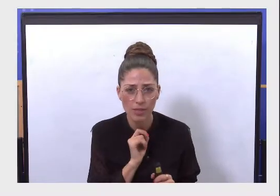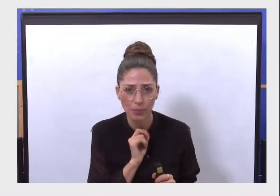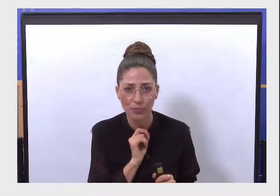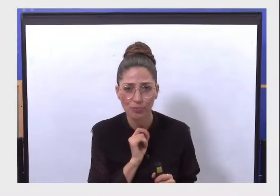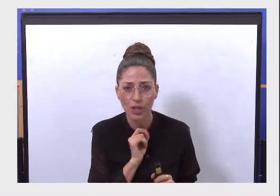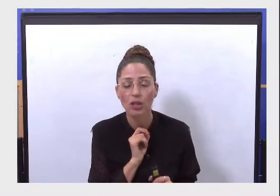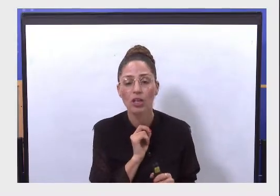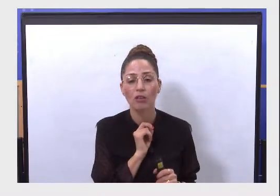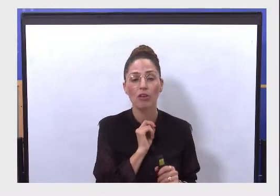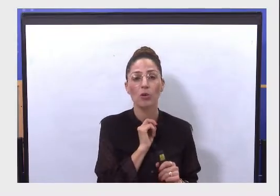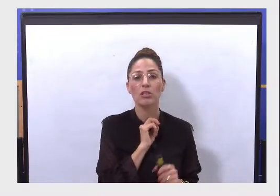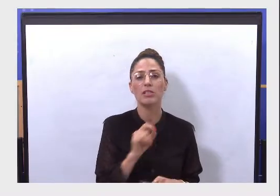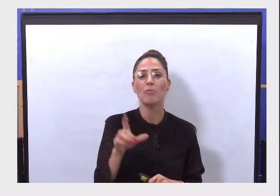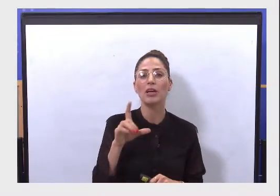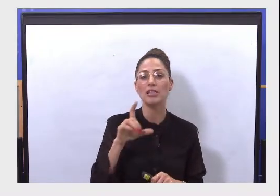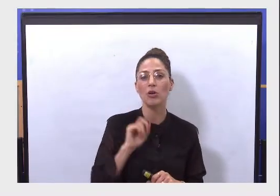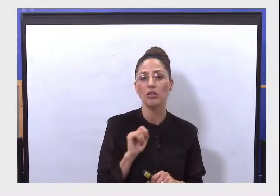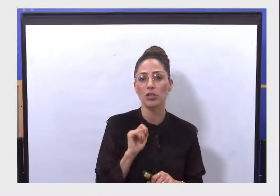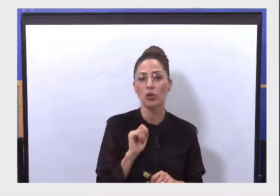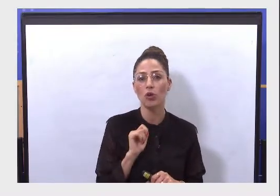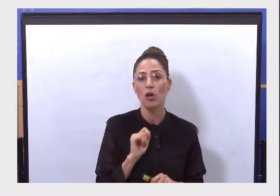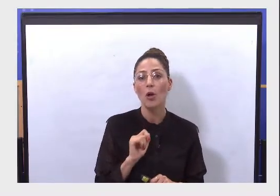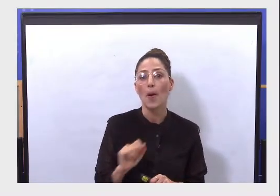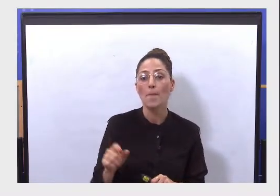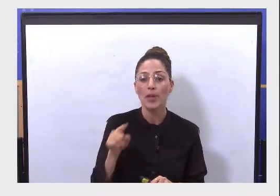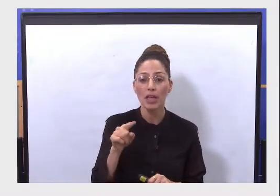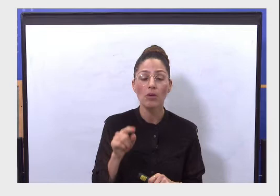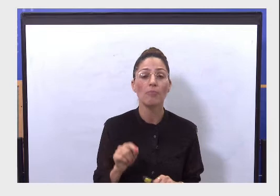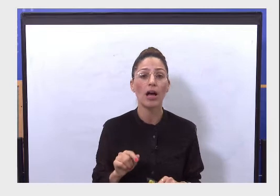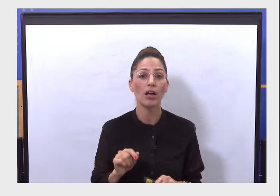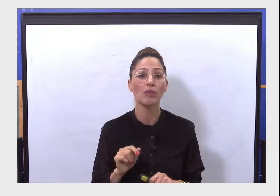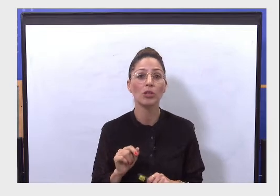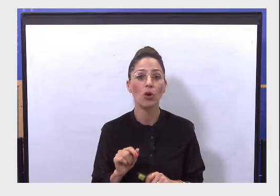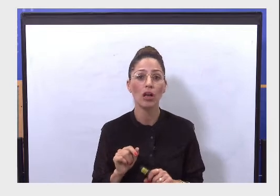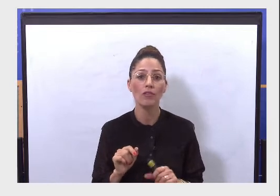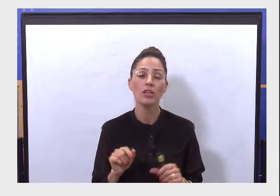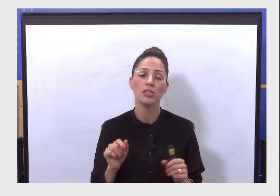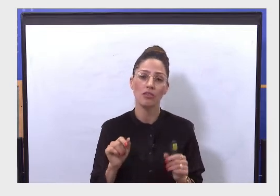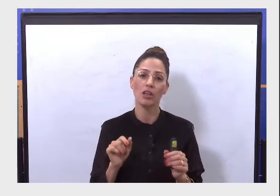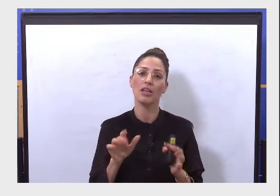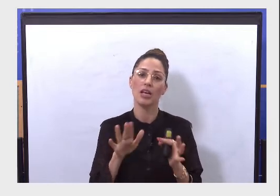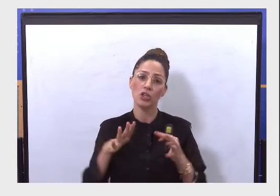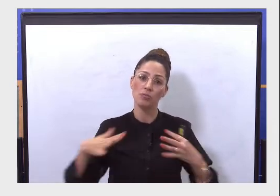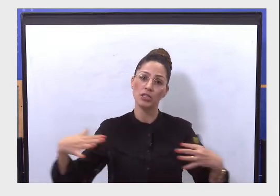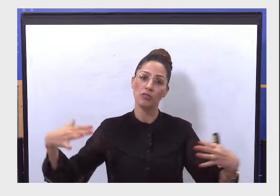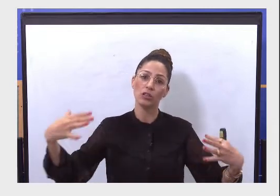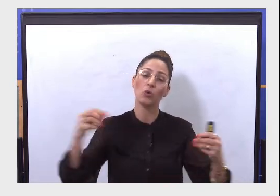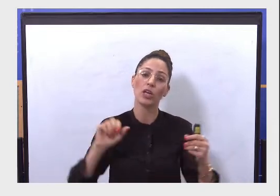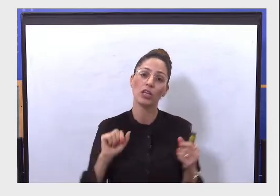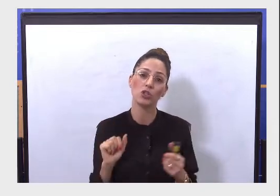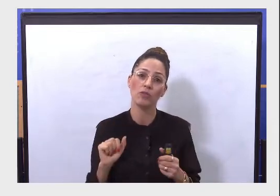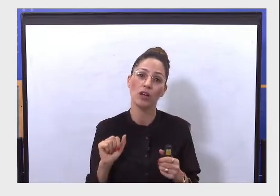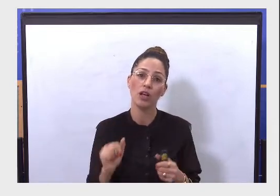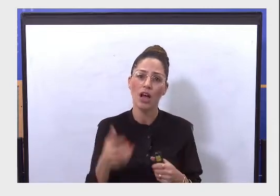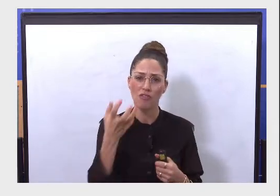הזאת באמצע? יפה מאוד. זה המרכז החוזק שלו. אם בעל חיים ידרוך עליו, סביר להניח שבקצוות